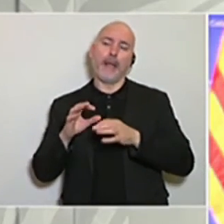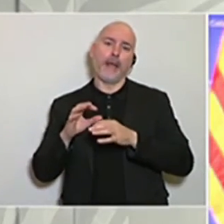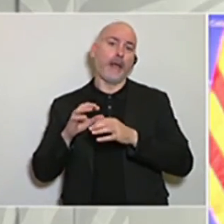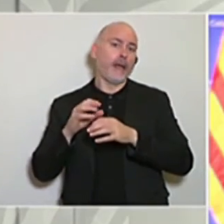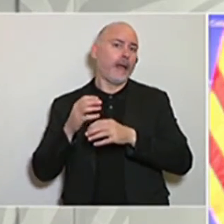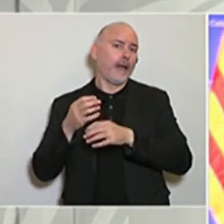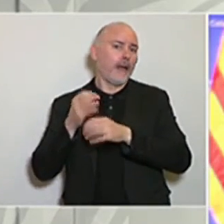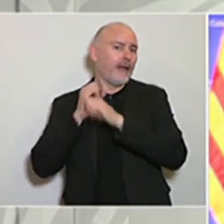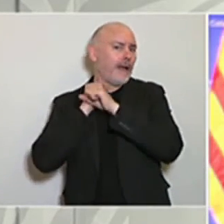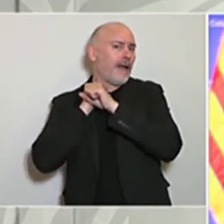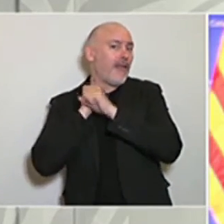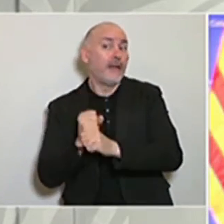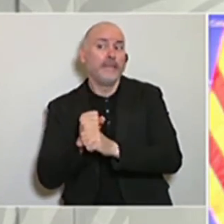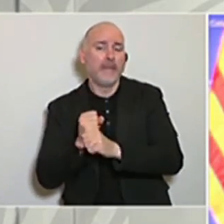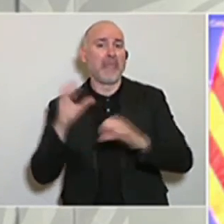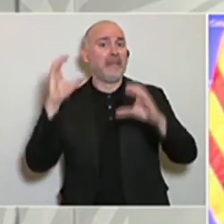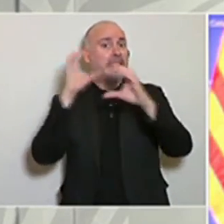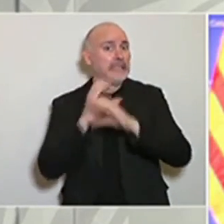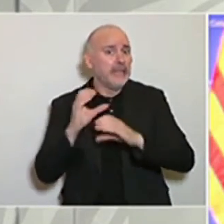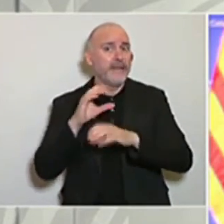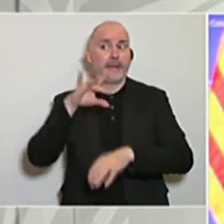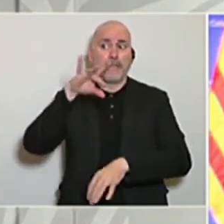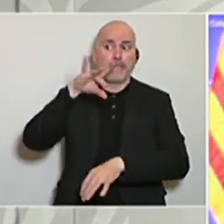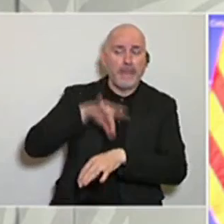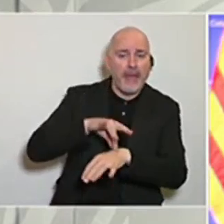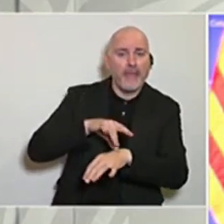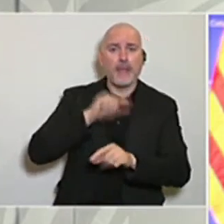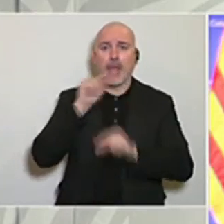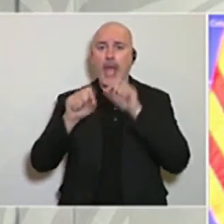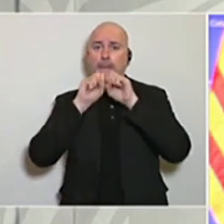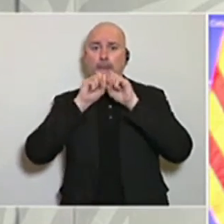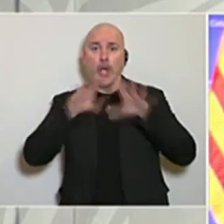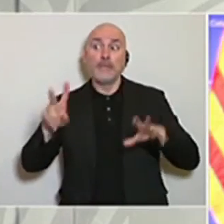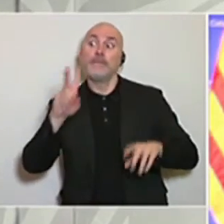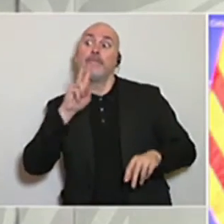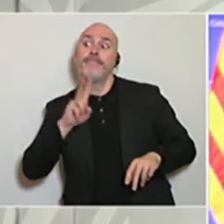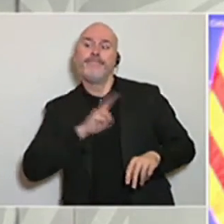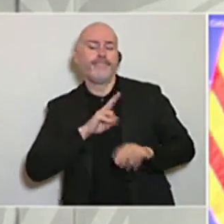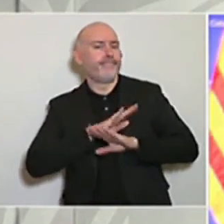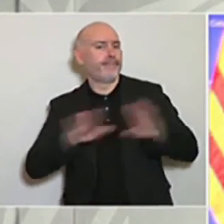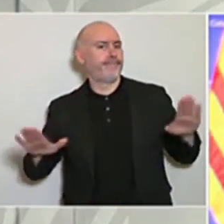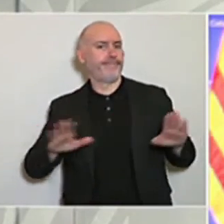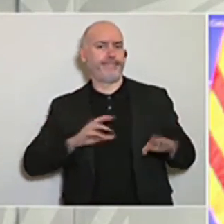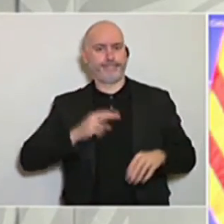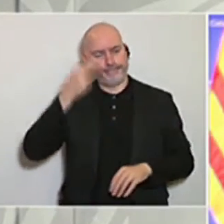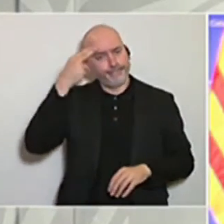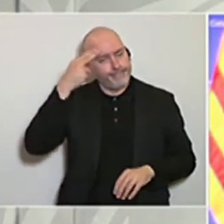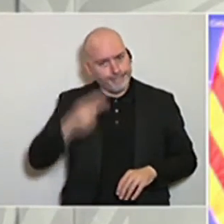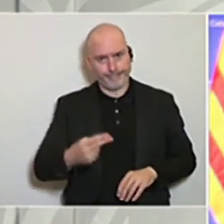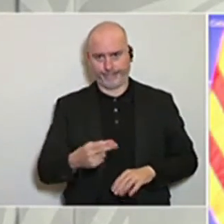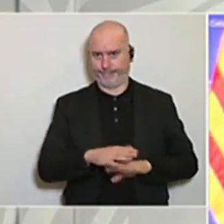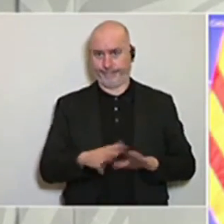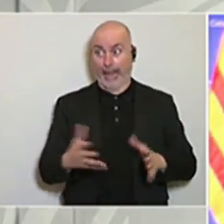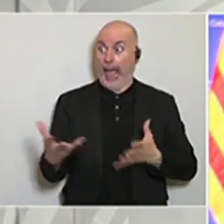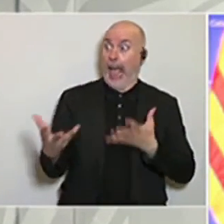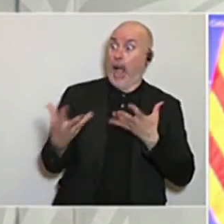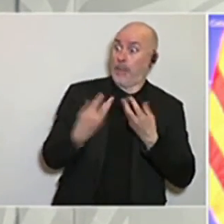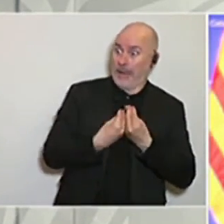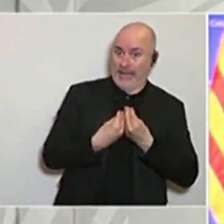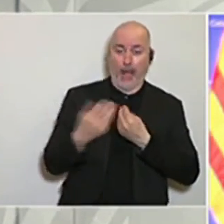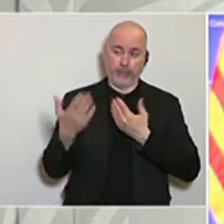criteris científics, criteris mèdics, criteris epidemiològics que acompanyin la presa de decisions i que acompanyin el poder fer